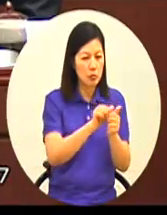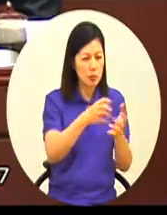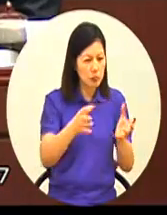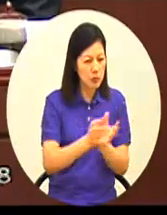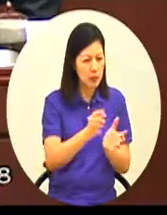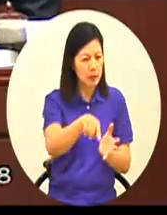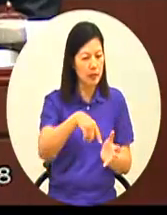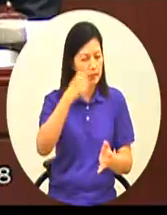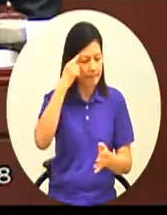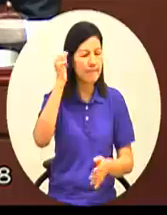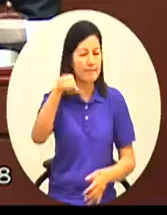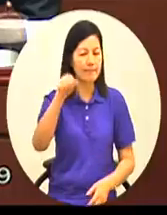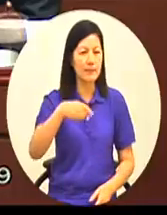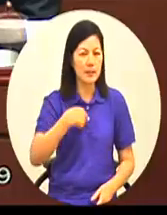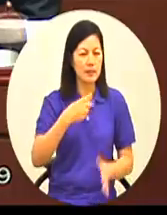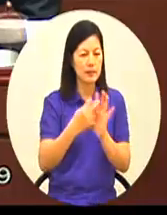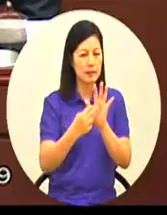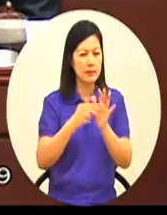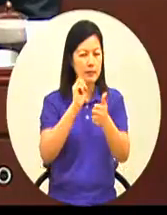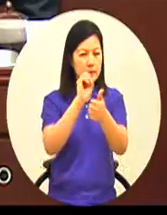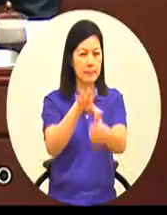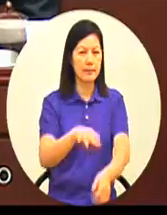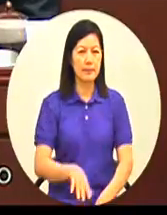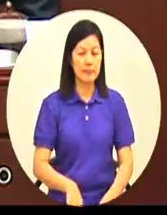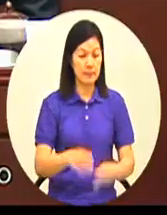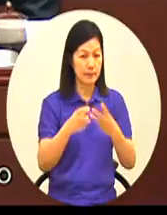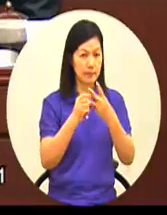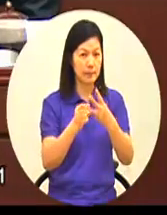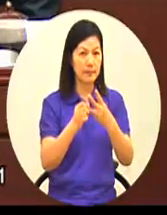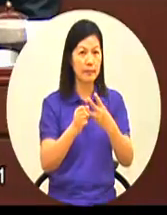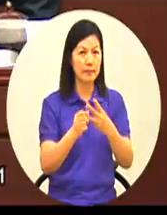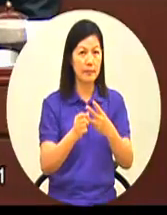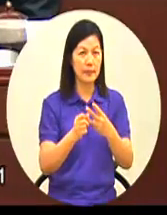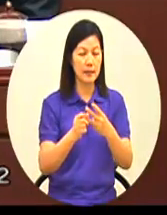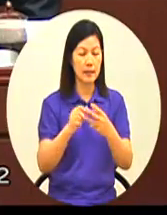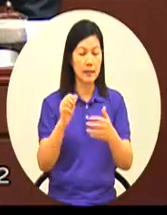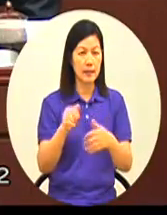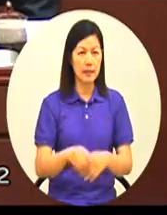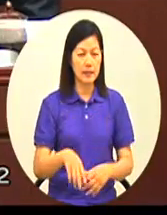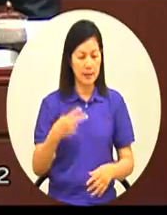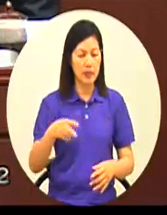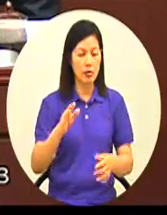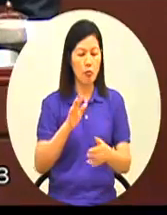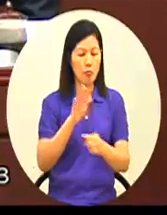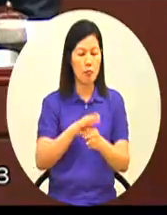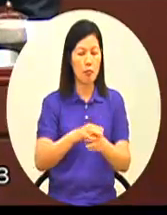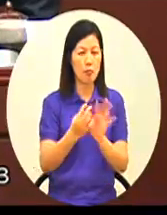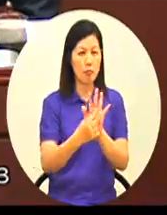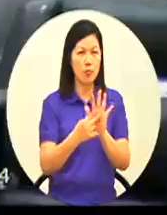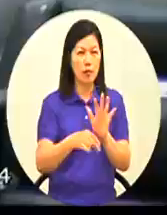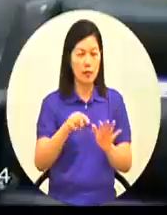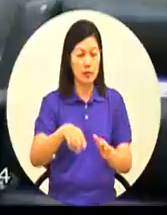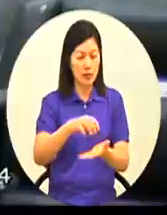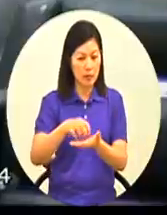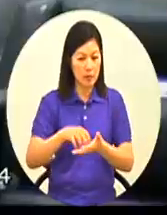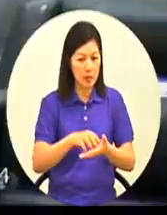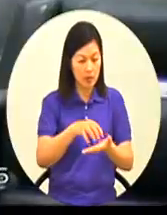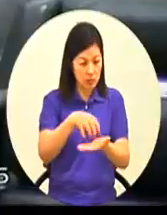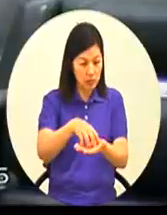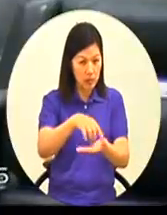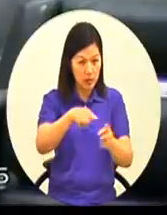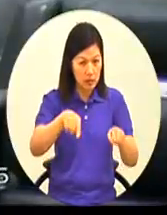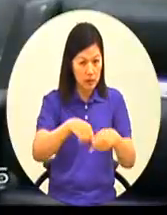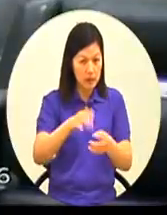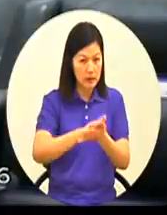在这个部分也跟议员做一个说明。 好， 那第三个就是说议员又提到，等 一下我补充一下、哦、我想、哦、这个伴侣证啊，我想